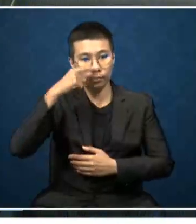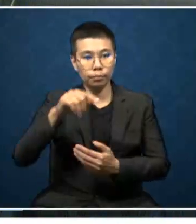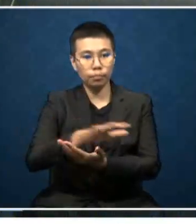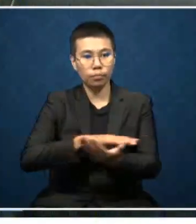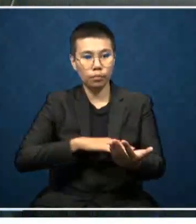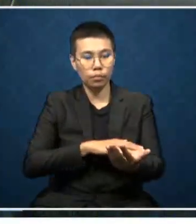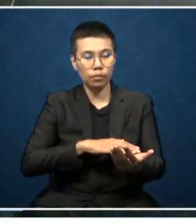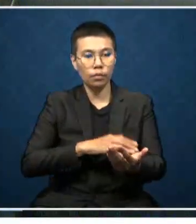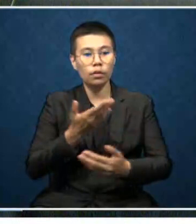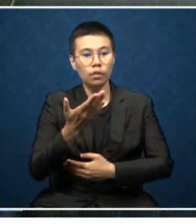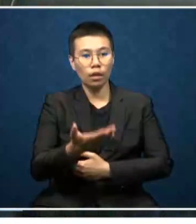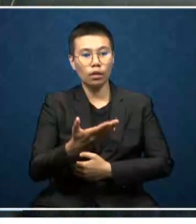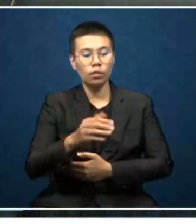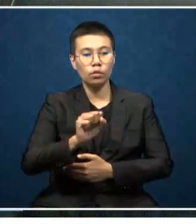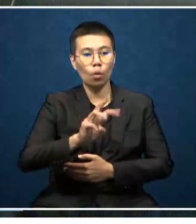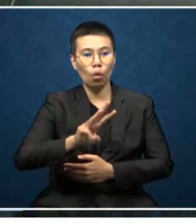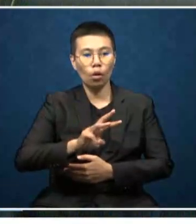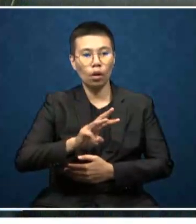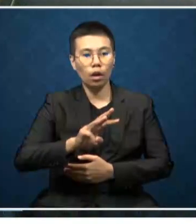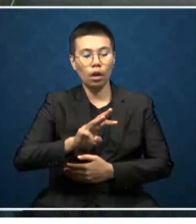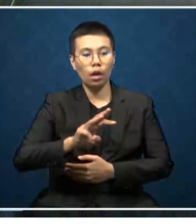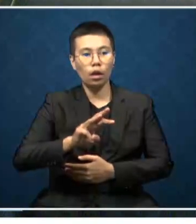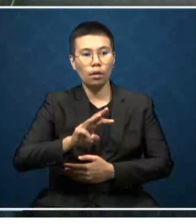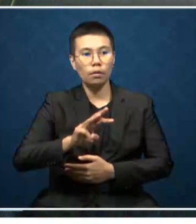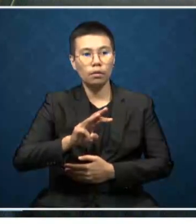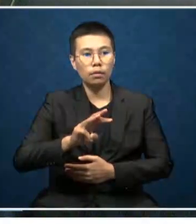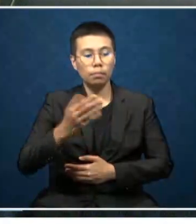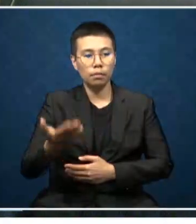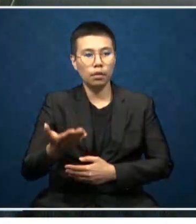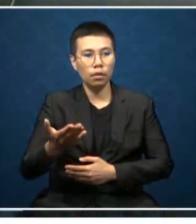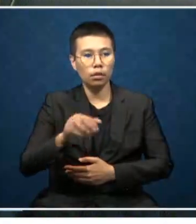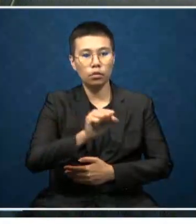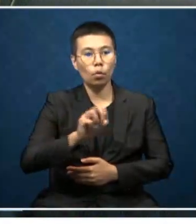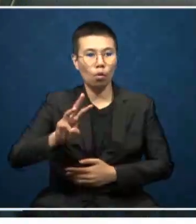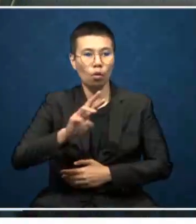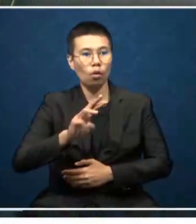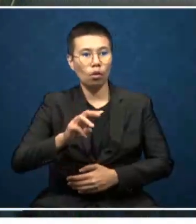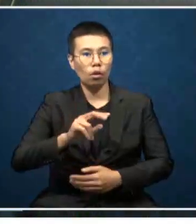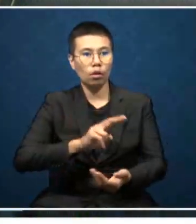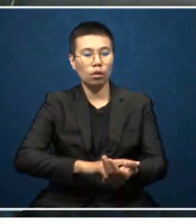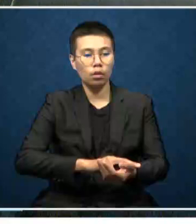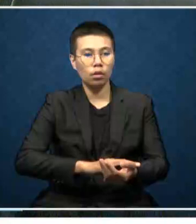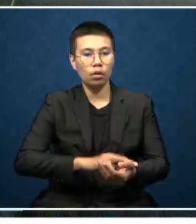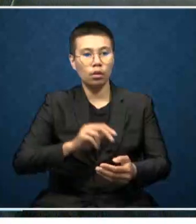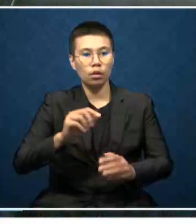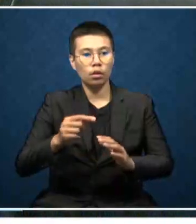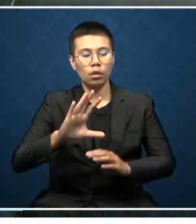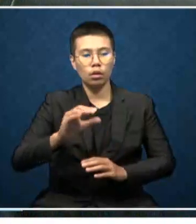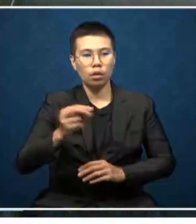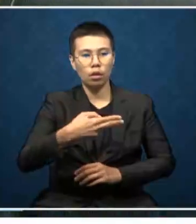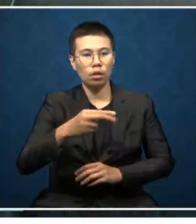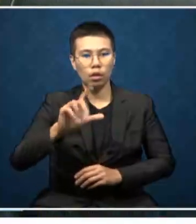ซึ่งท่านสานุศิษย์นั้นได้พูดไว้ชัดเจนแล้วก็ท่านอ่านายแพทย์คุณหมอเฉริมพชัยได้พูดไว้เรื่อง